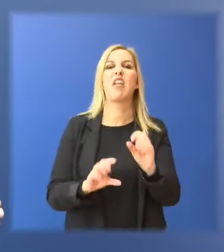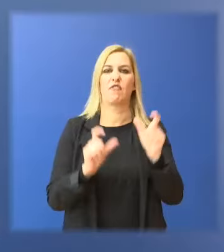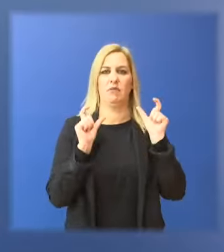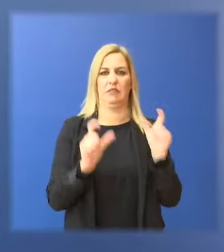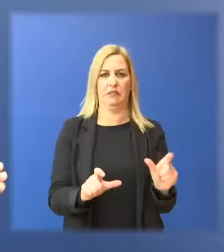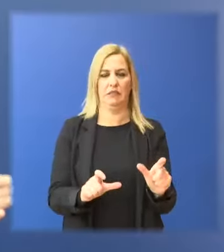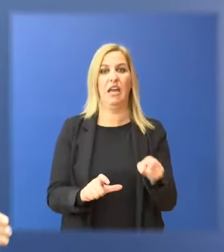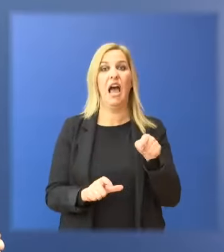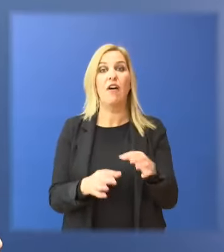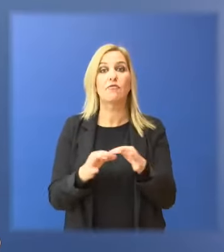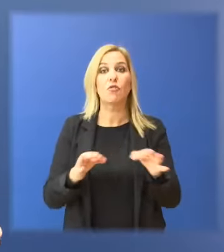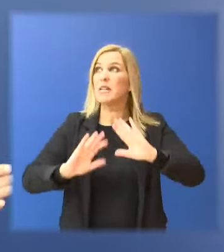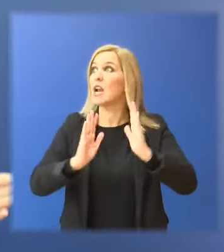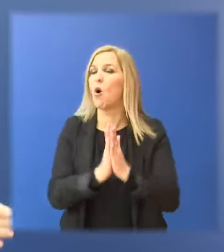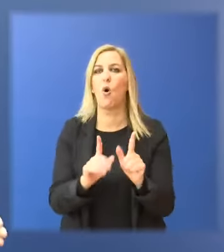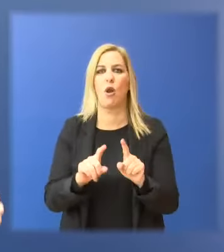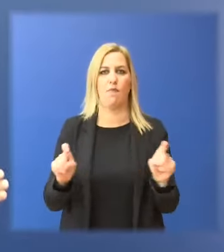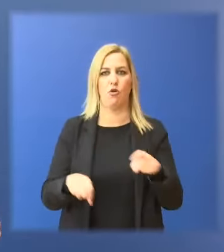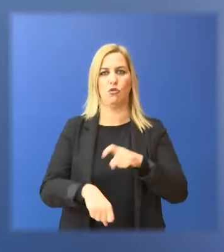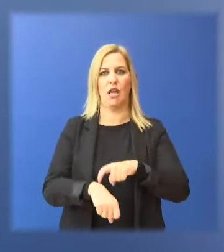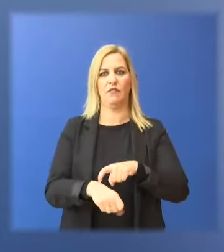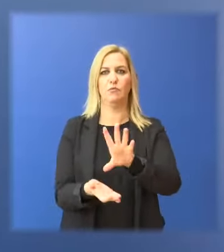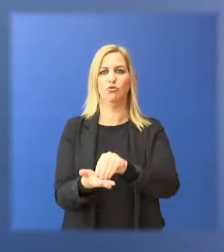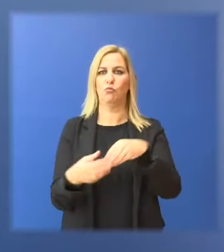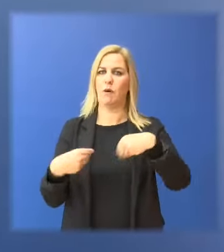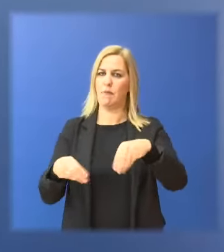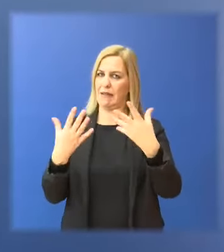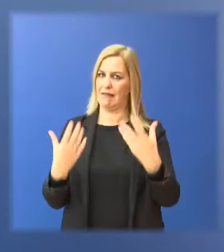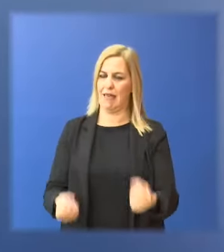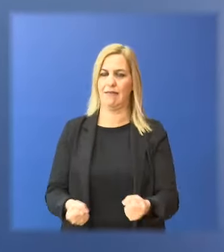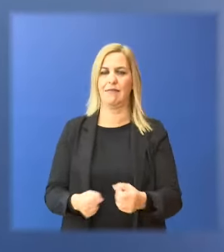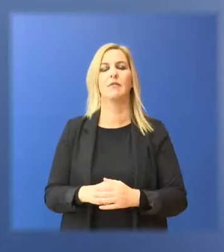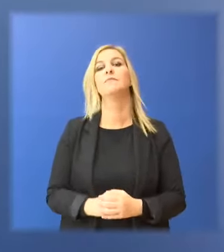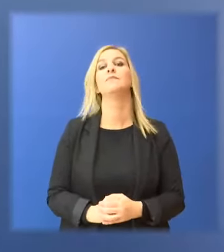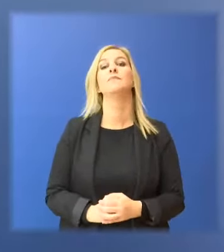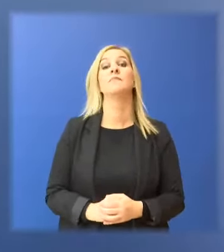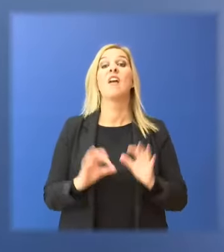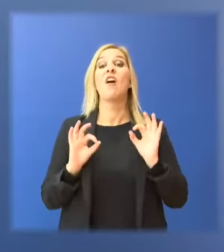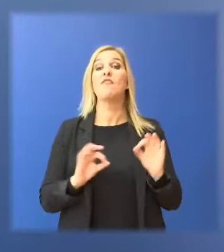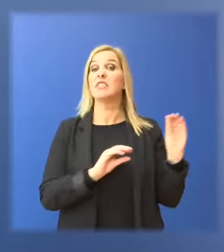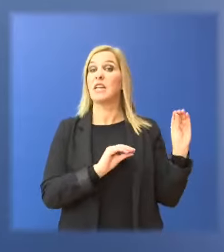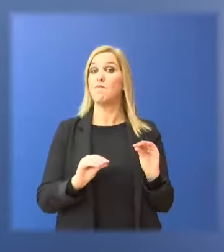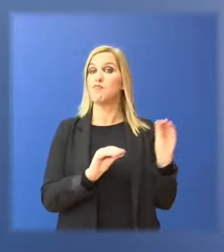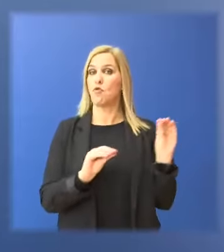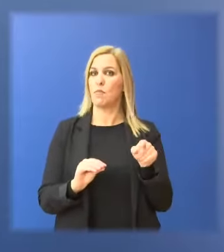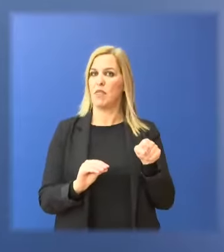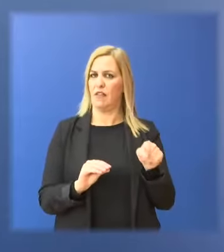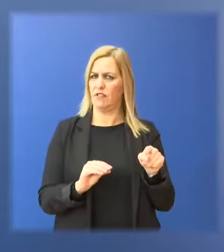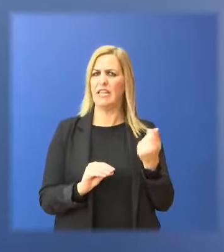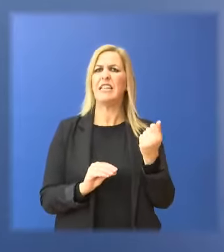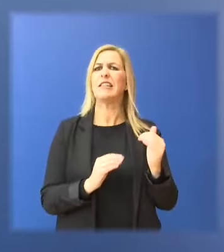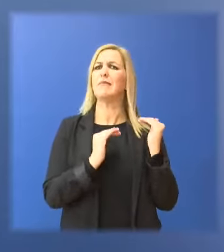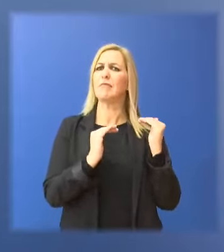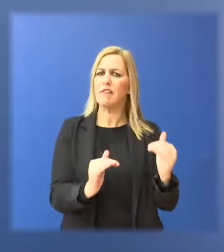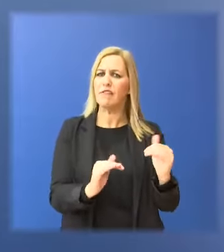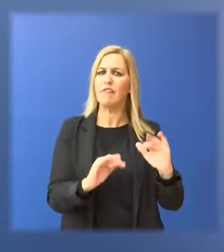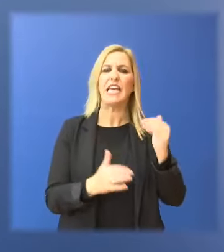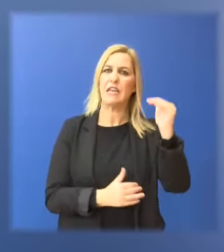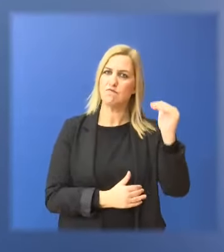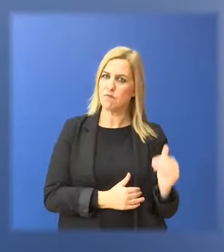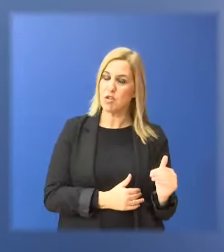το μέτρο αφορά όλα τα προϊόντα που πωλούνται στα σούπερ μάρκετ. Προφανώς για τους προμηθευτές που διατηρούν σταθερές ή μειώνουν τις